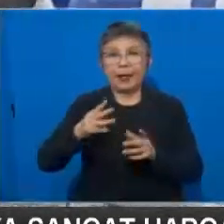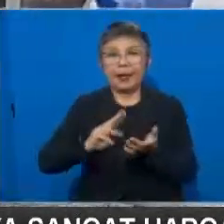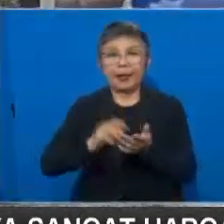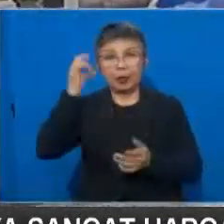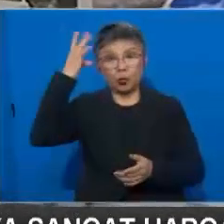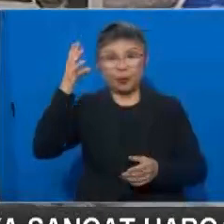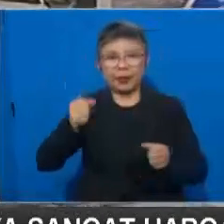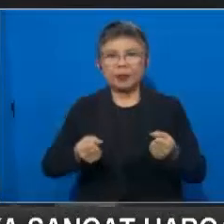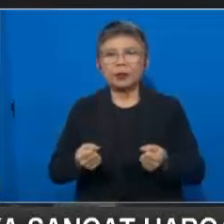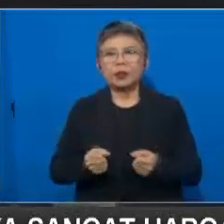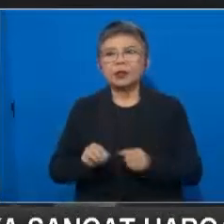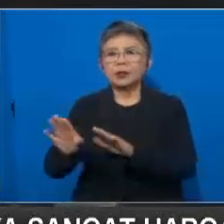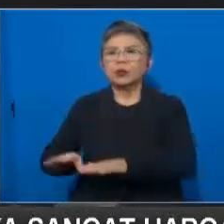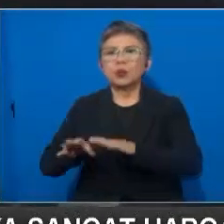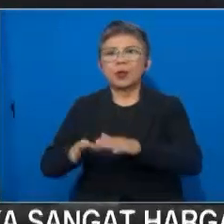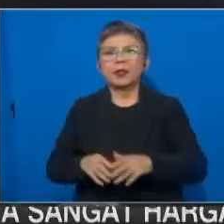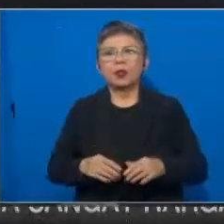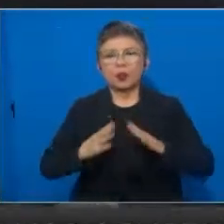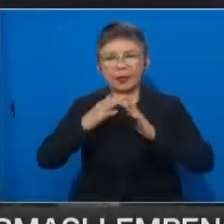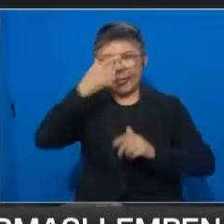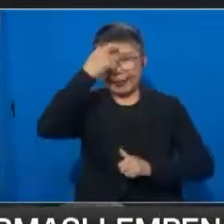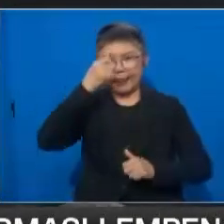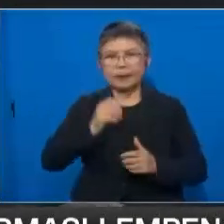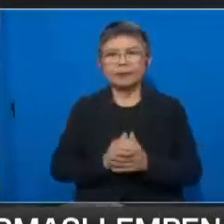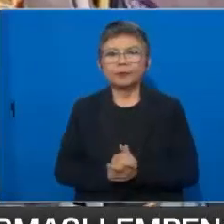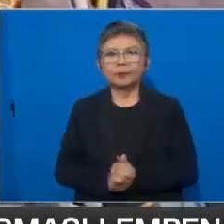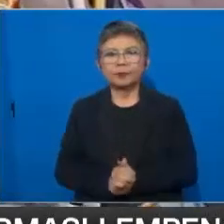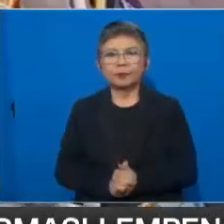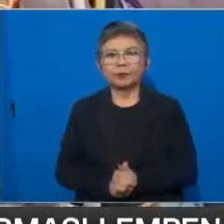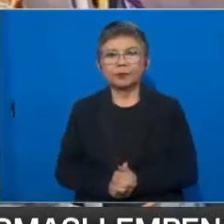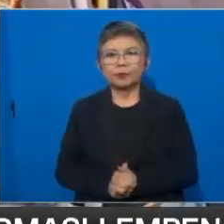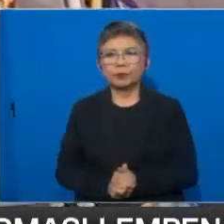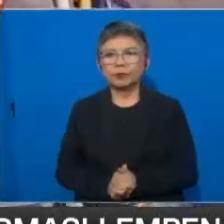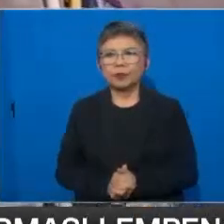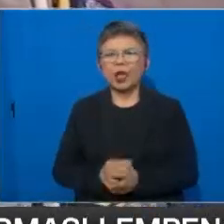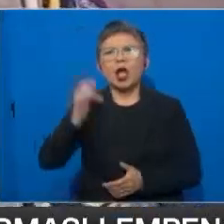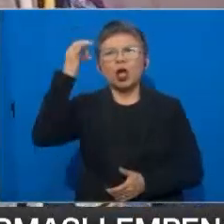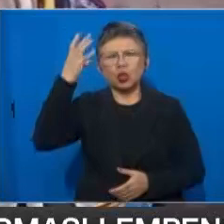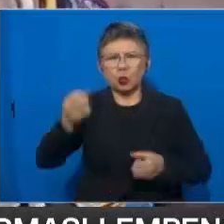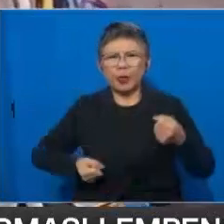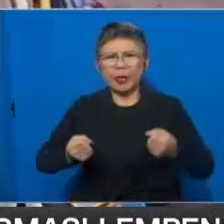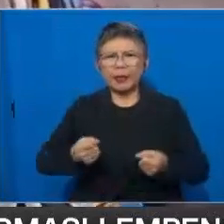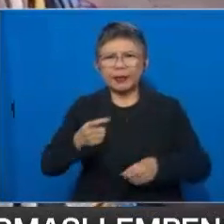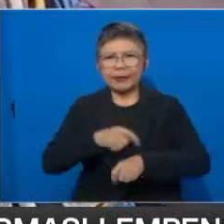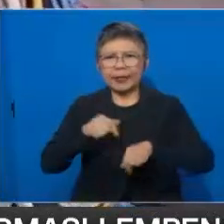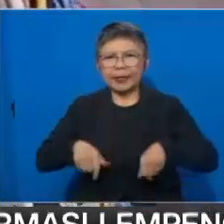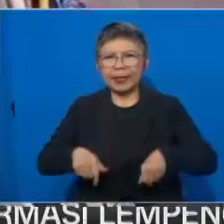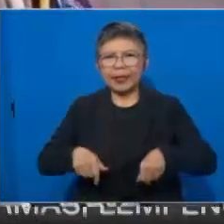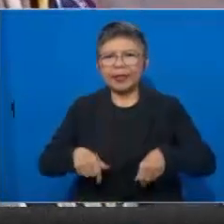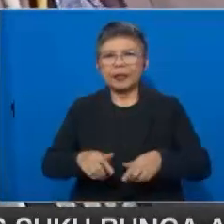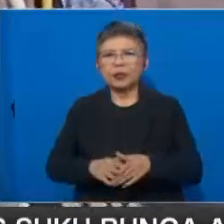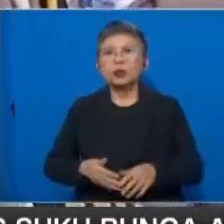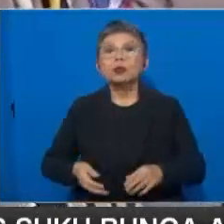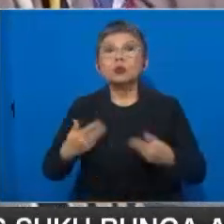tim Gakum usai menjalani perawatan intensif di rumah sakit. Sopir saat ini baru bisa dinyatakan keluar dari